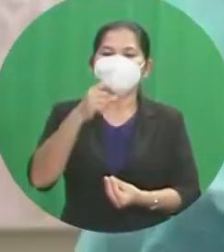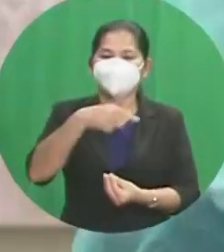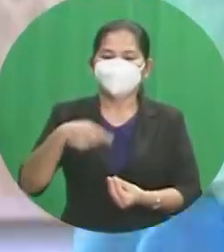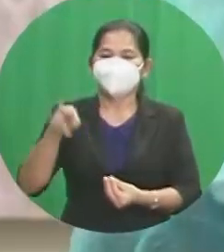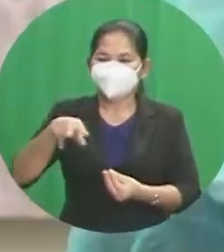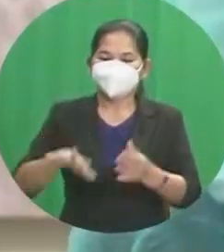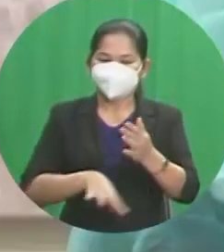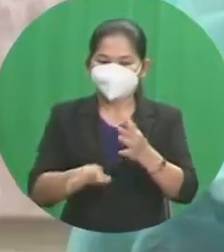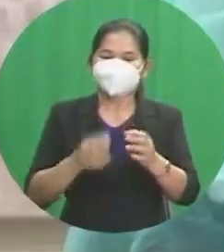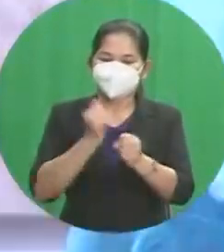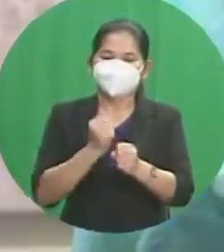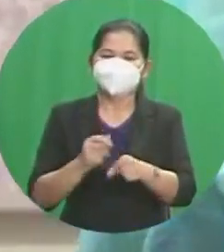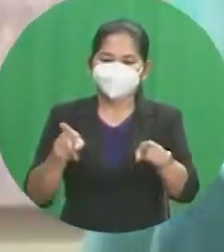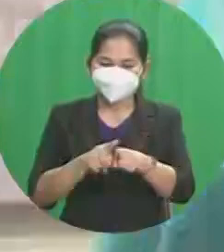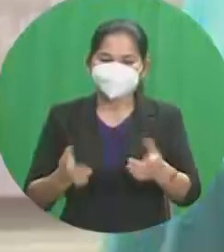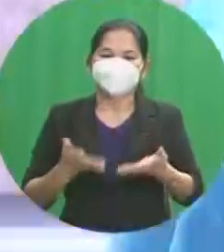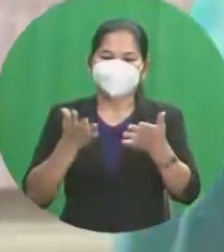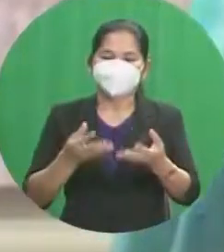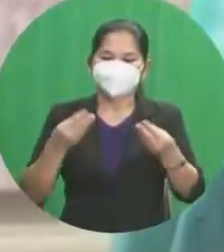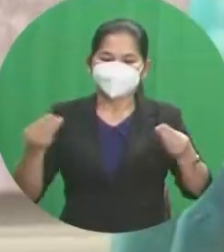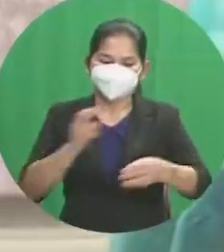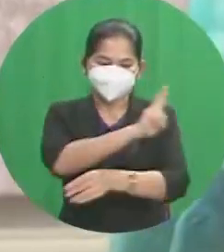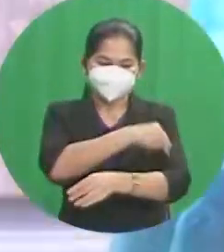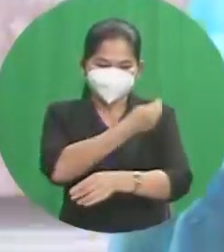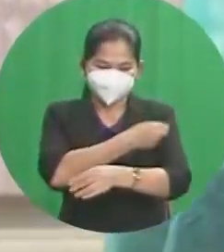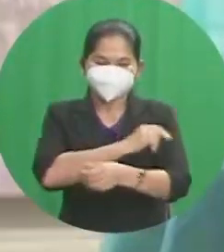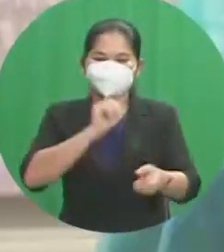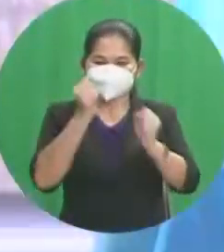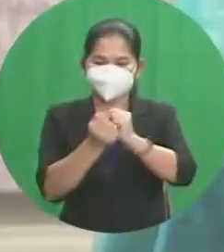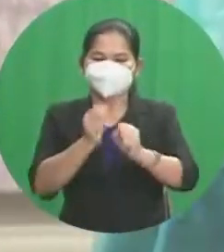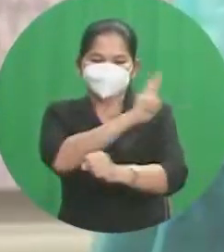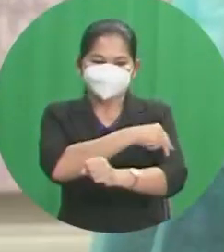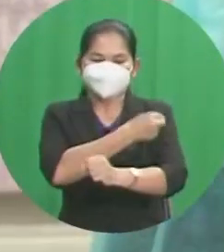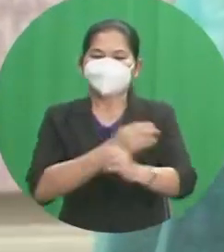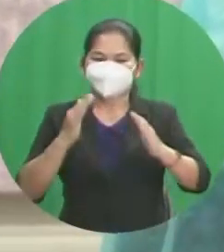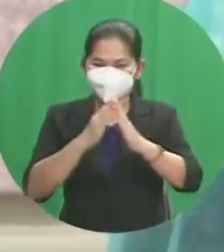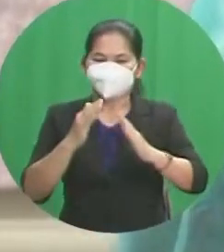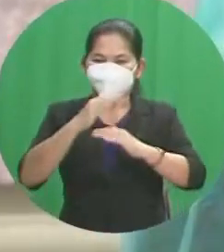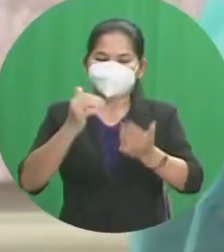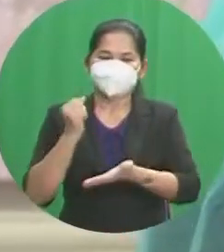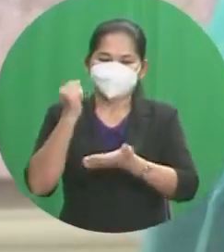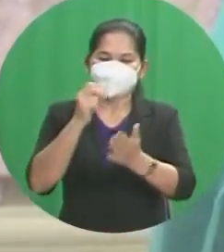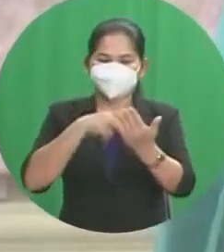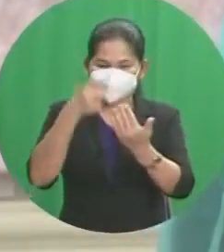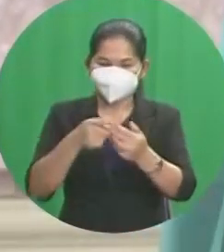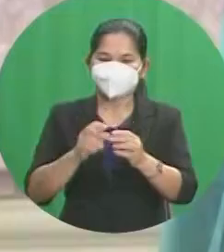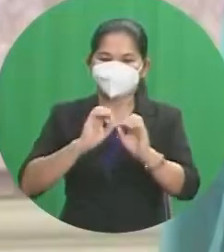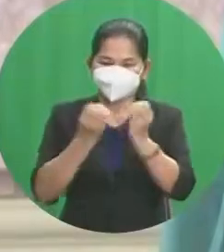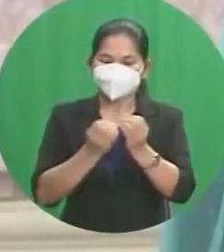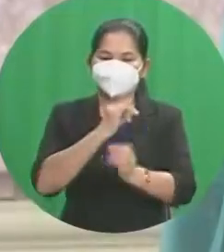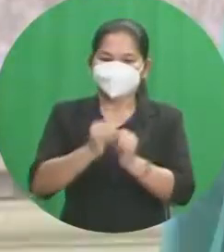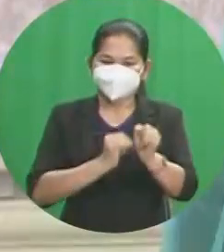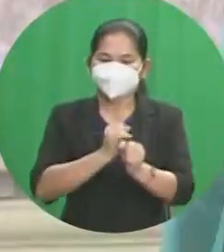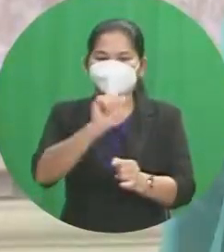ចំនួននេះនឹងជួយគ្រប់គ្រងដល់កិច្ច ការគាំទ្រដល់គម្រោងរបស់អង្គការអន្តរ